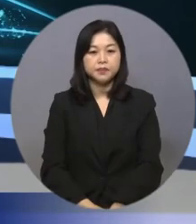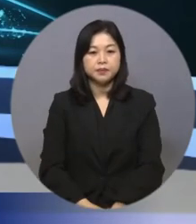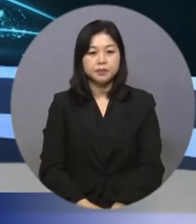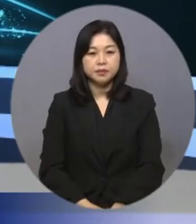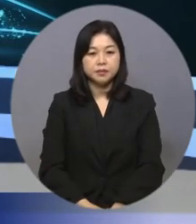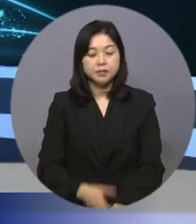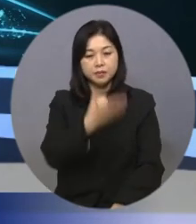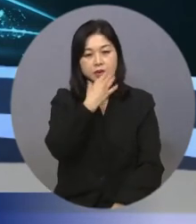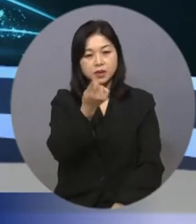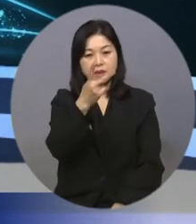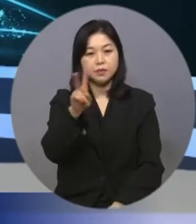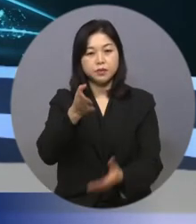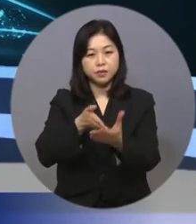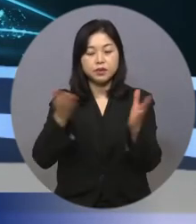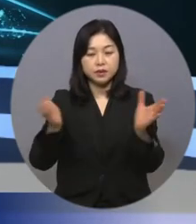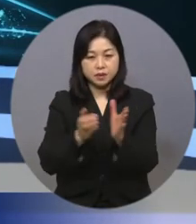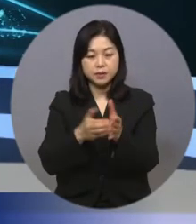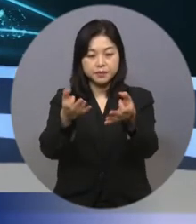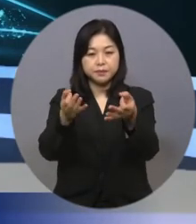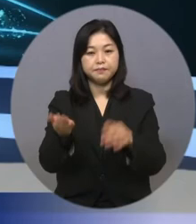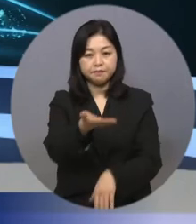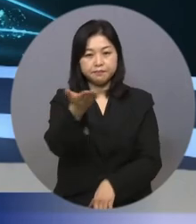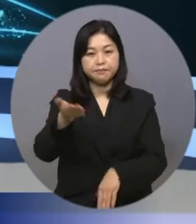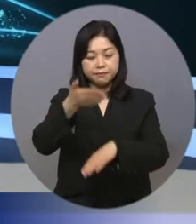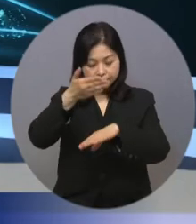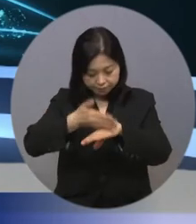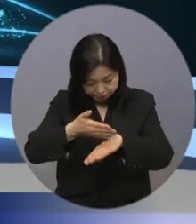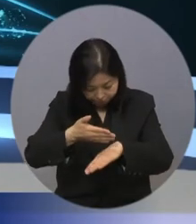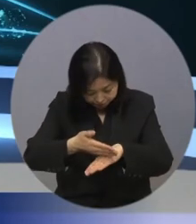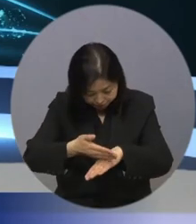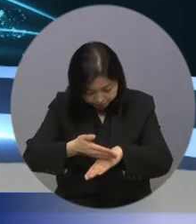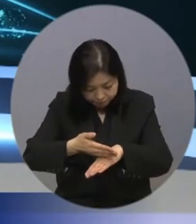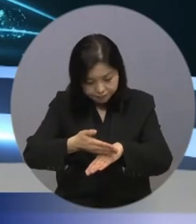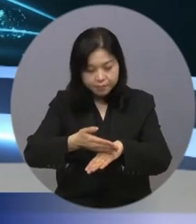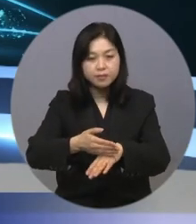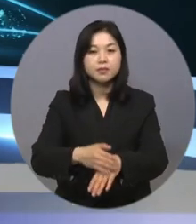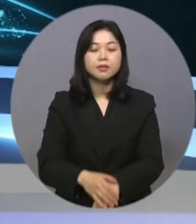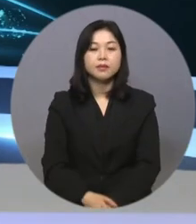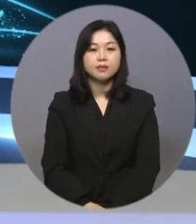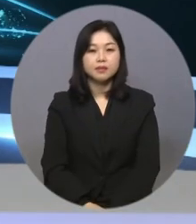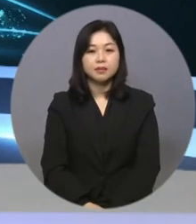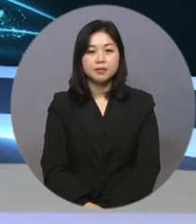알아야겠습니다. 이상 복지TV 뉴스를 마칩니다. 시청해주신 여러분 고맙습니다.